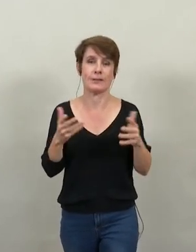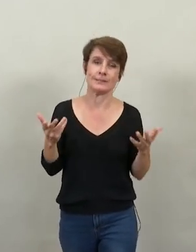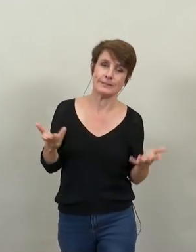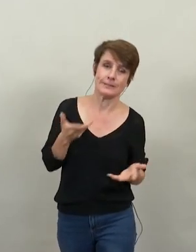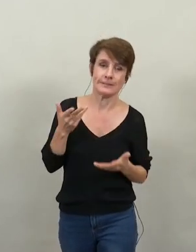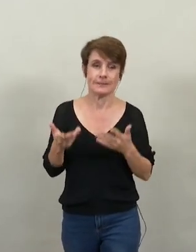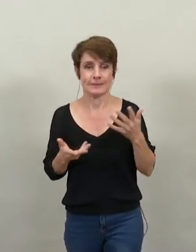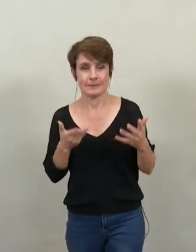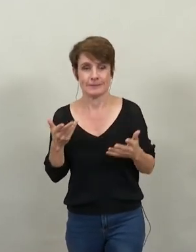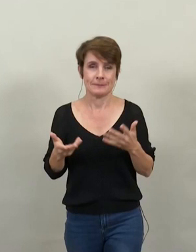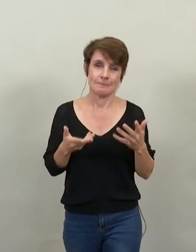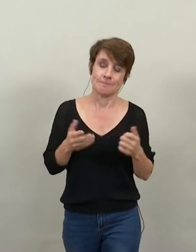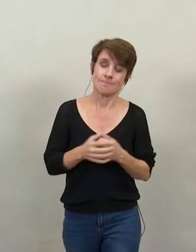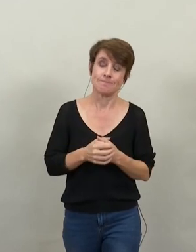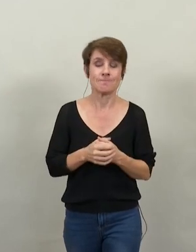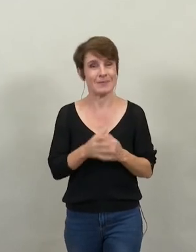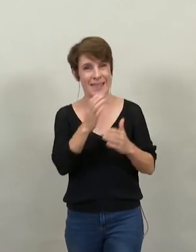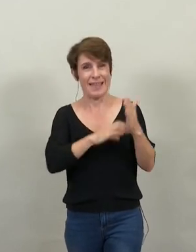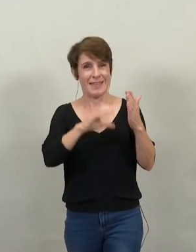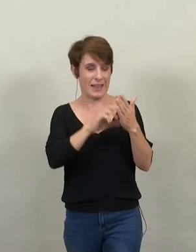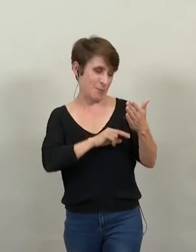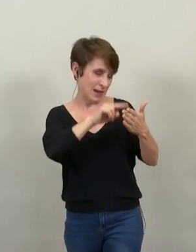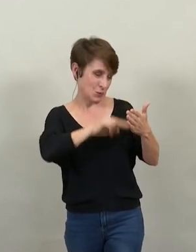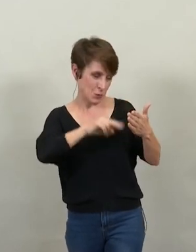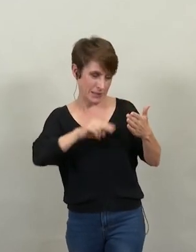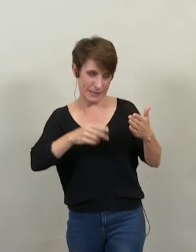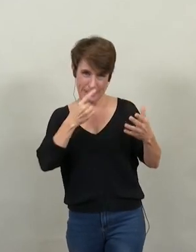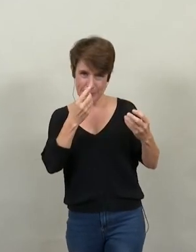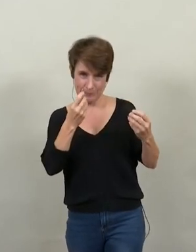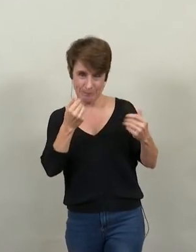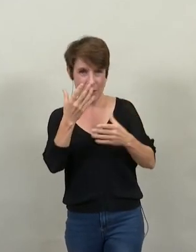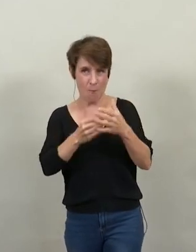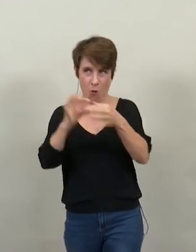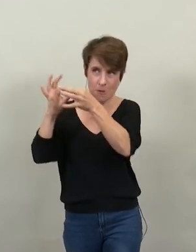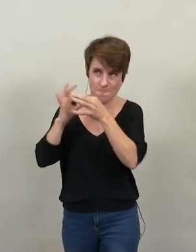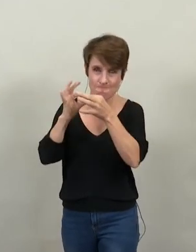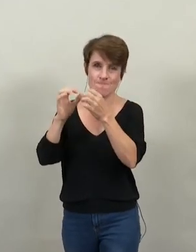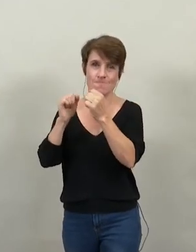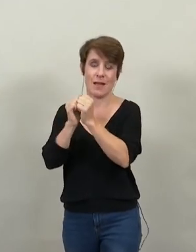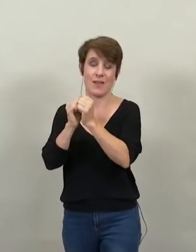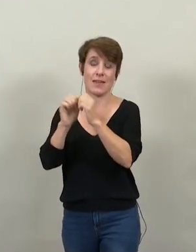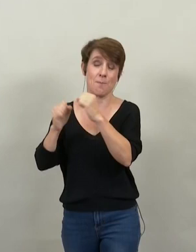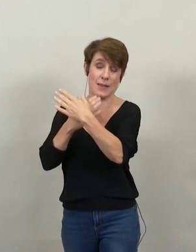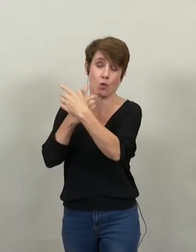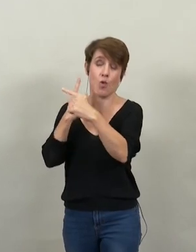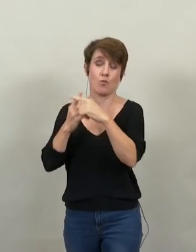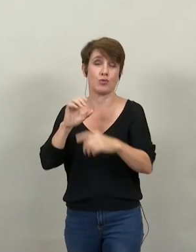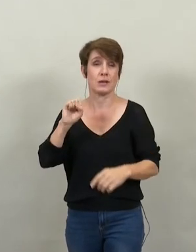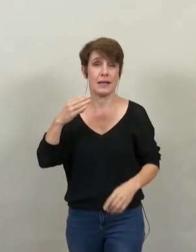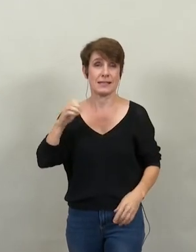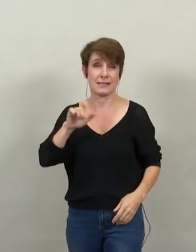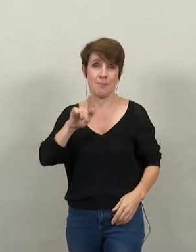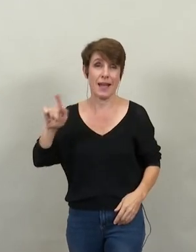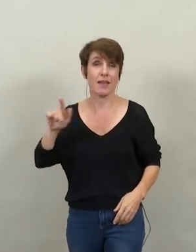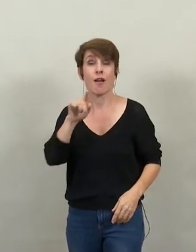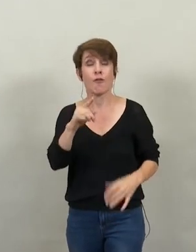délibération on a l'impression quand même que ça a manqué un petit peu de coordination avec la métropole et le SMAG vous en parlez brièvement dans une phrase